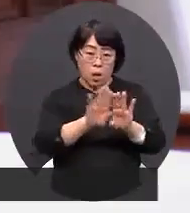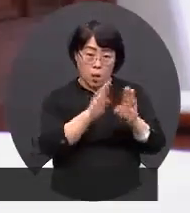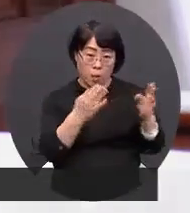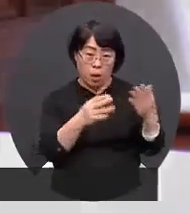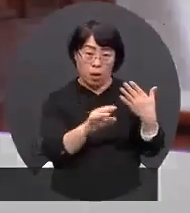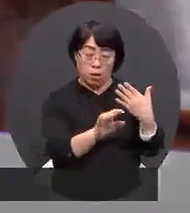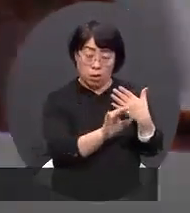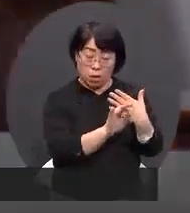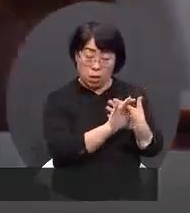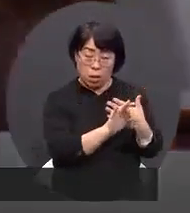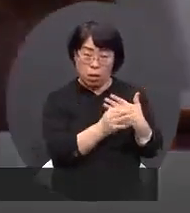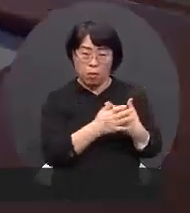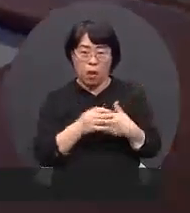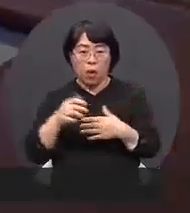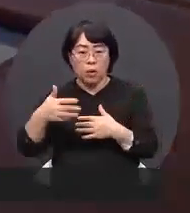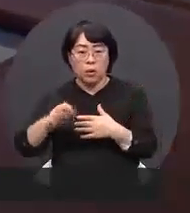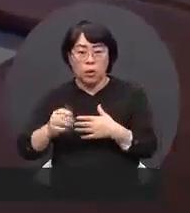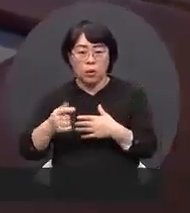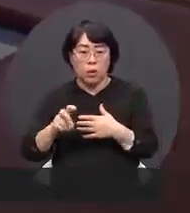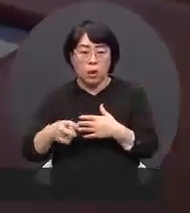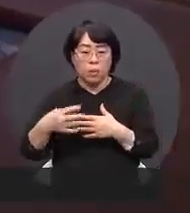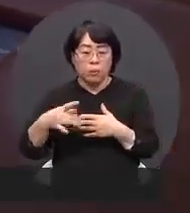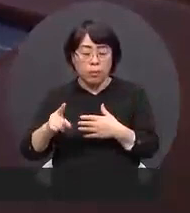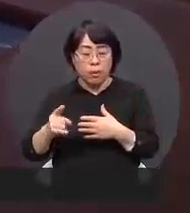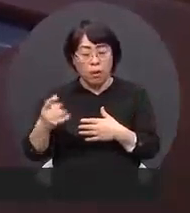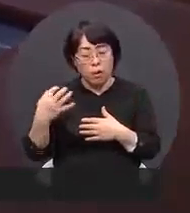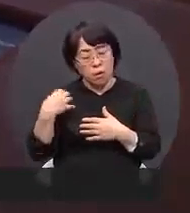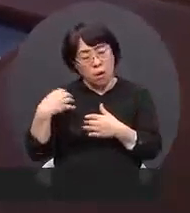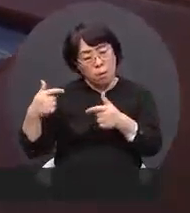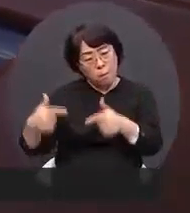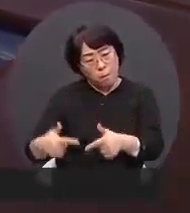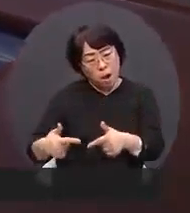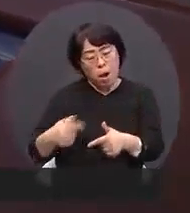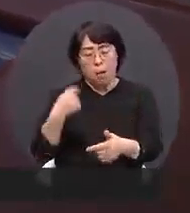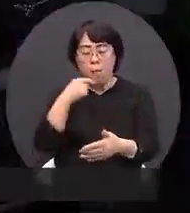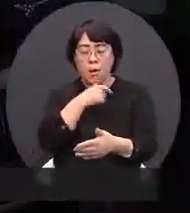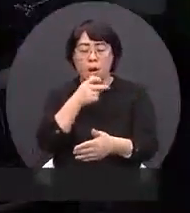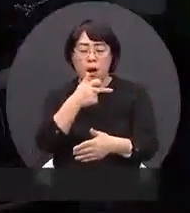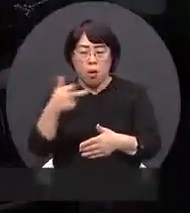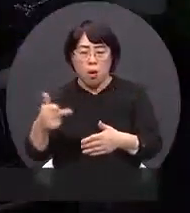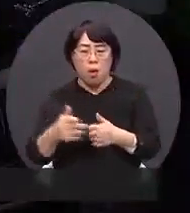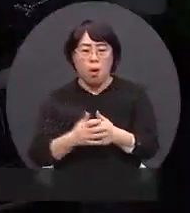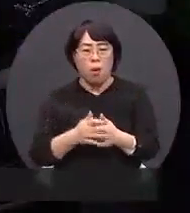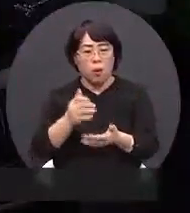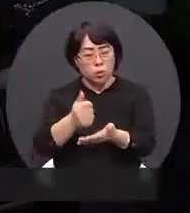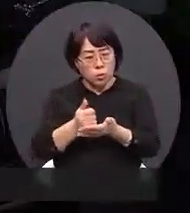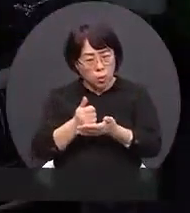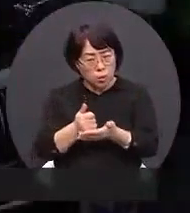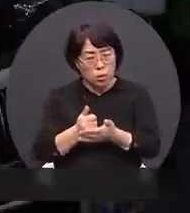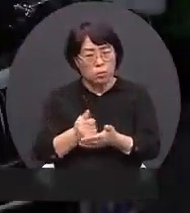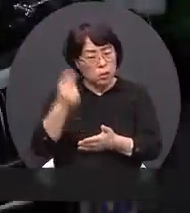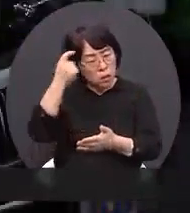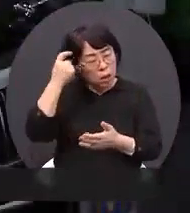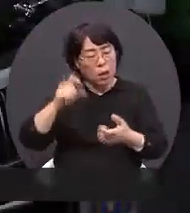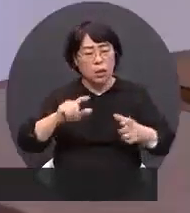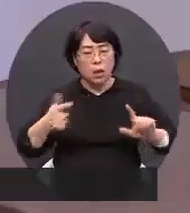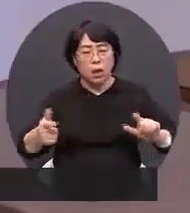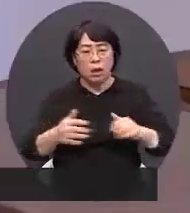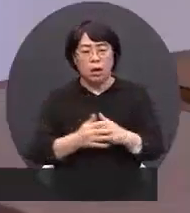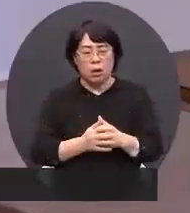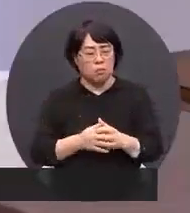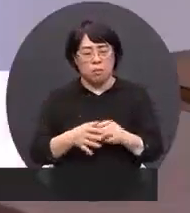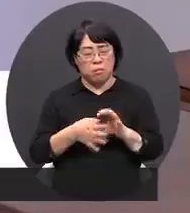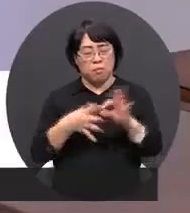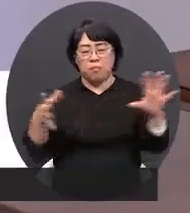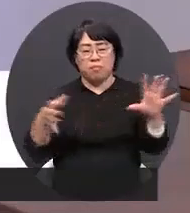대체되어 떤 청남대 의 역할이 줄어 타격이 우려되는 건데 관람객들의 의견 n 엇갈립니다 아영 양한